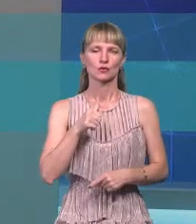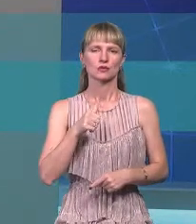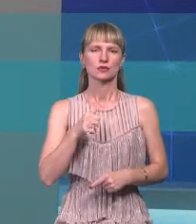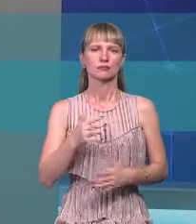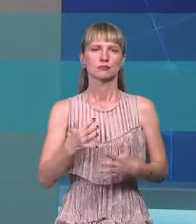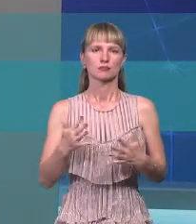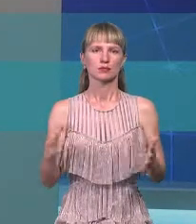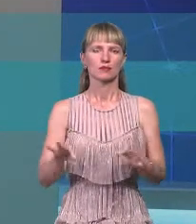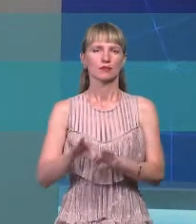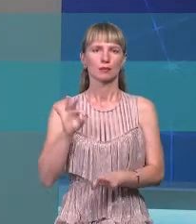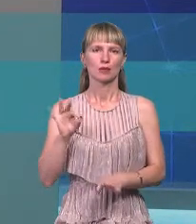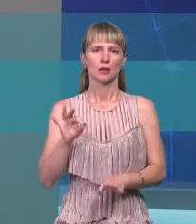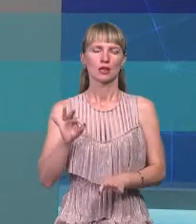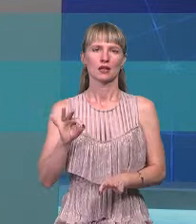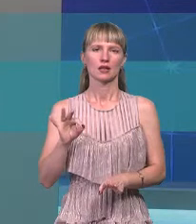перевагу